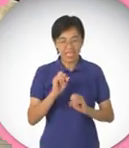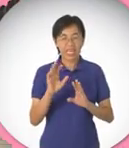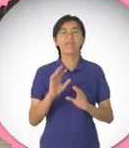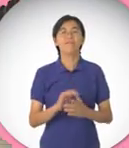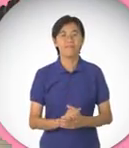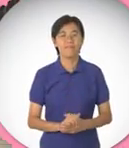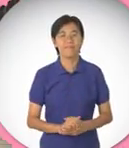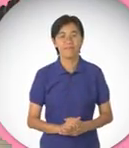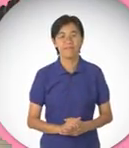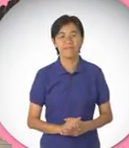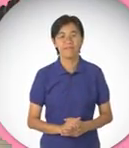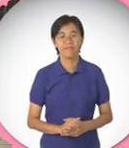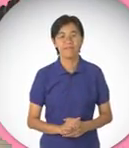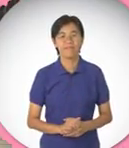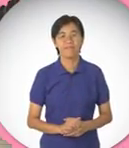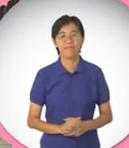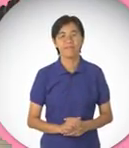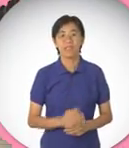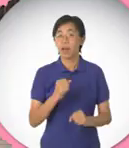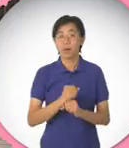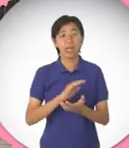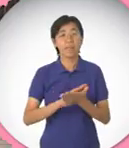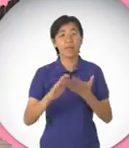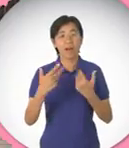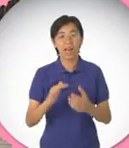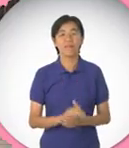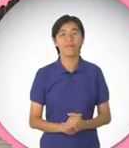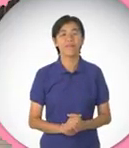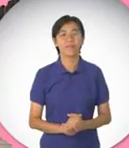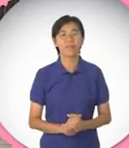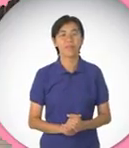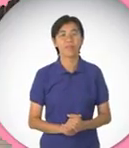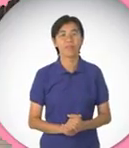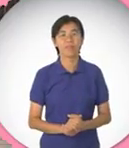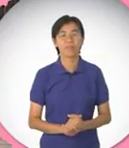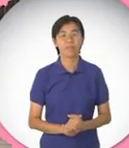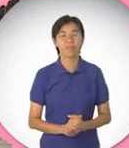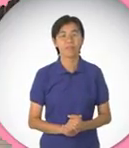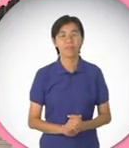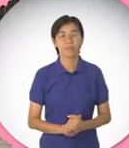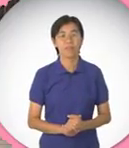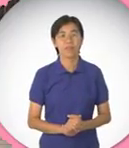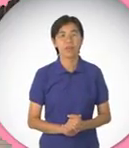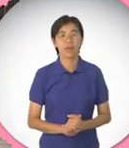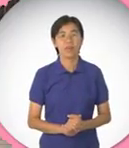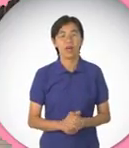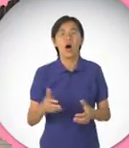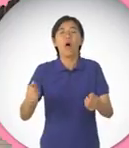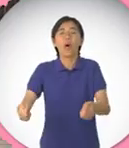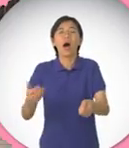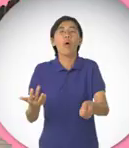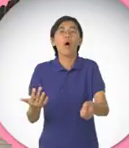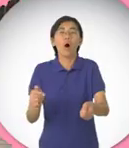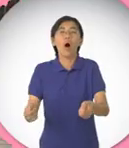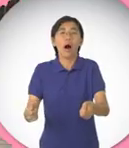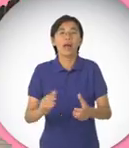อันนี้พอได้อย่างนี้แล้วเราก็ไป นะคะก็เราพักไว้ถ้า ไว้ในอุณหภูมิห้องก็ได้ถ้าเรามีตู้หมักก็ใช้ตู้หมักก็